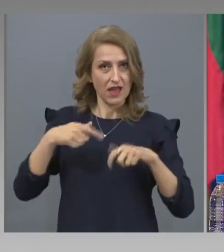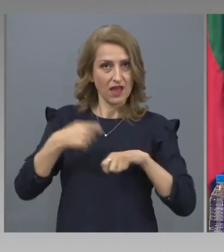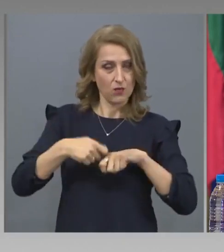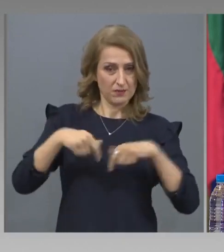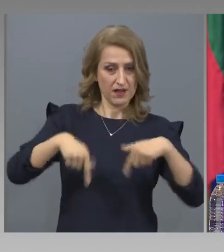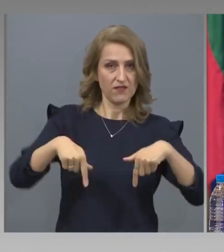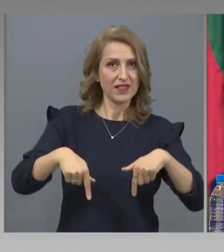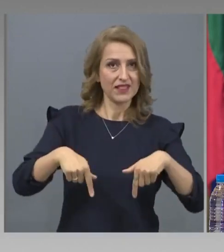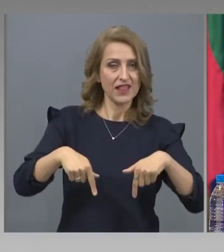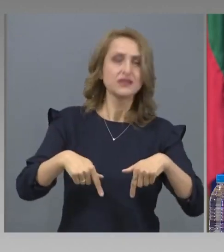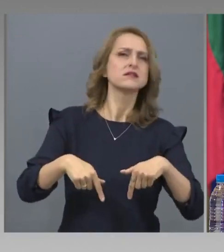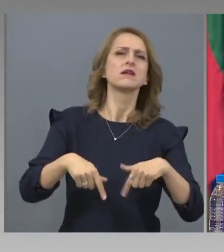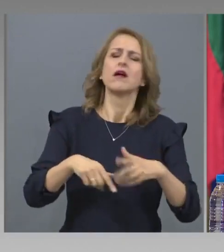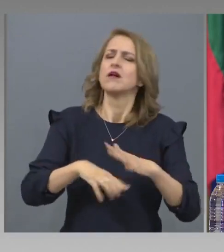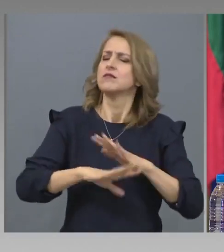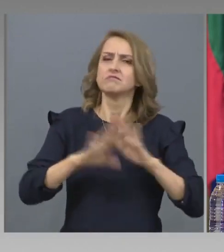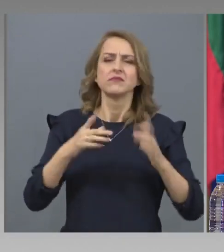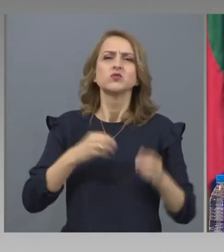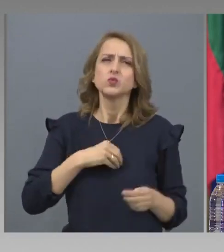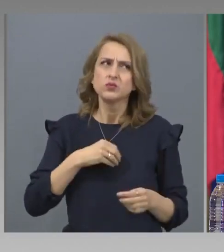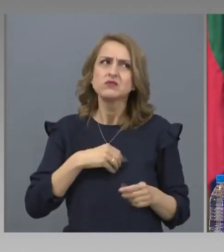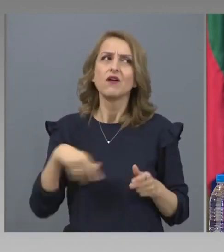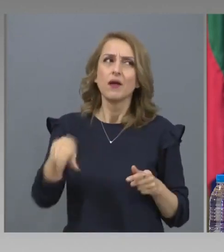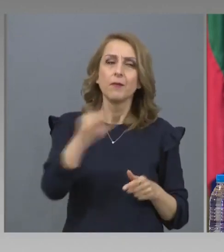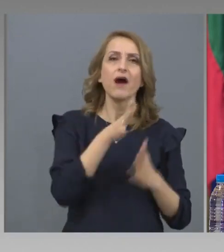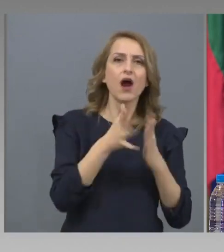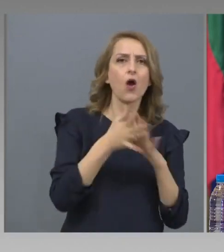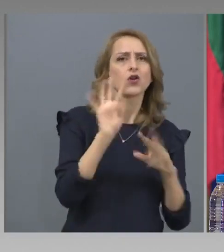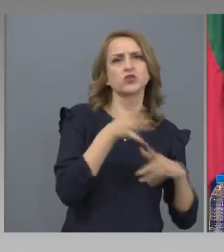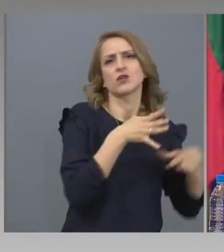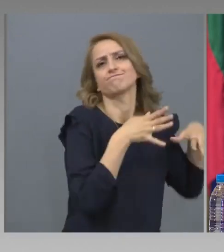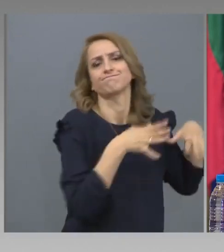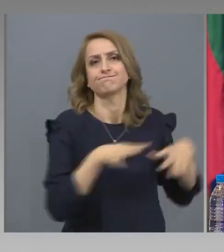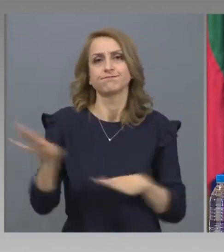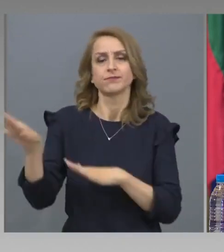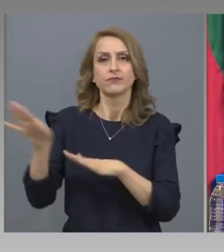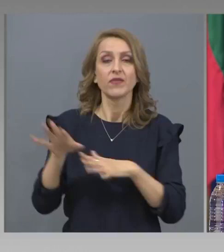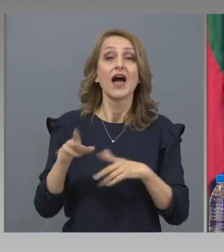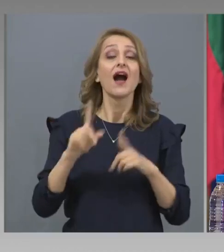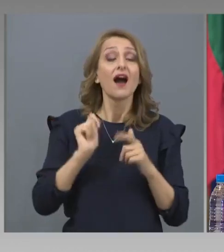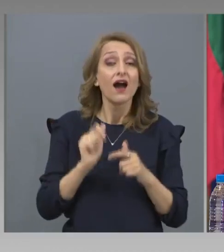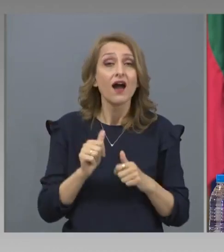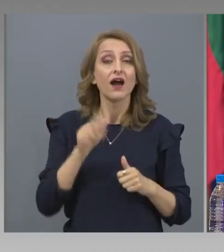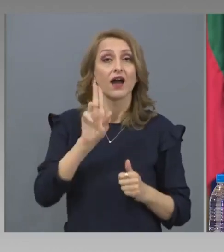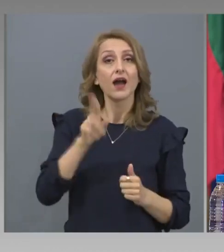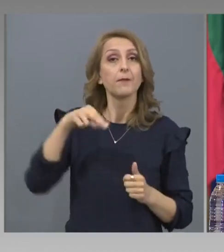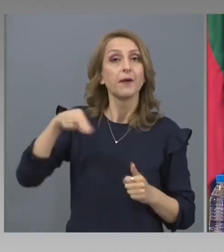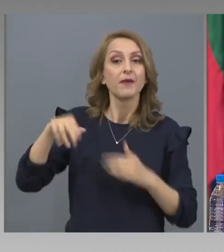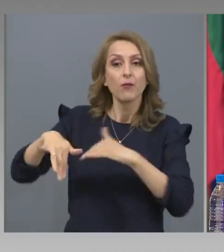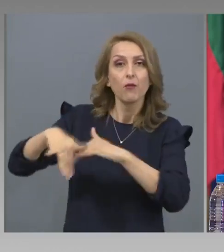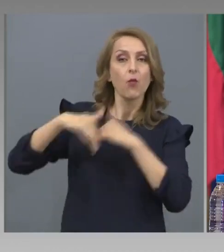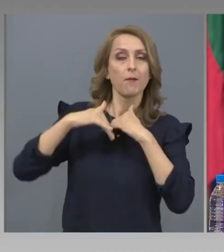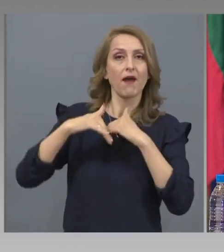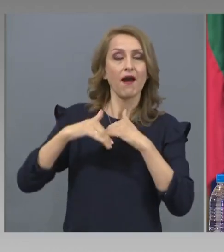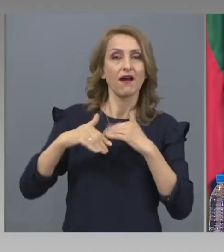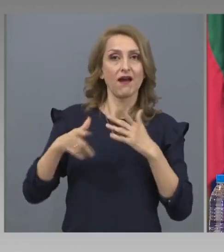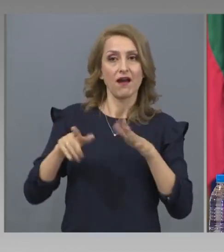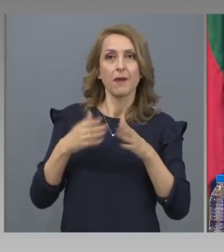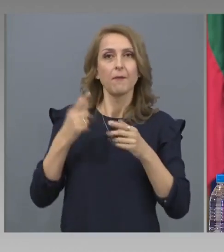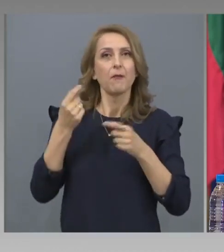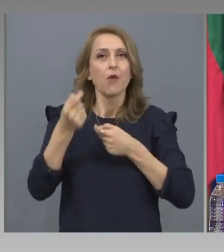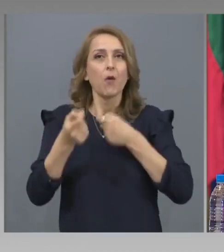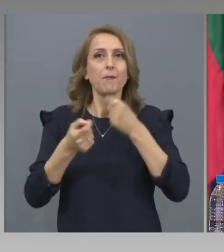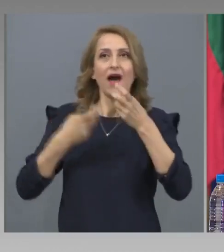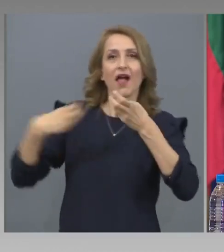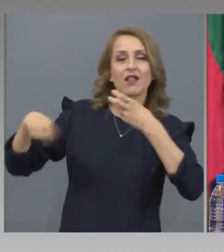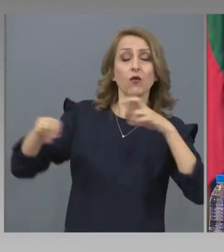изнесат. А целта на тези КПП-та беше и е да продължи тази дистанция. И ако